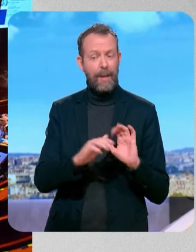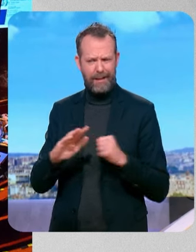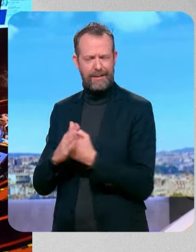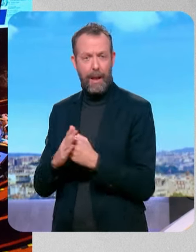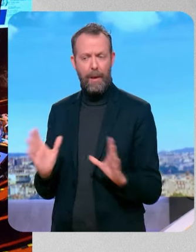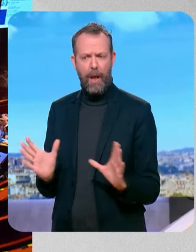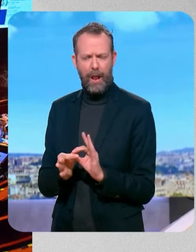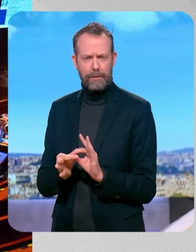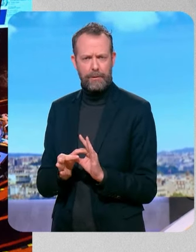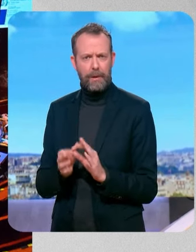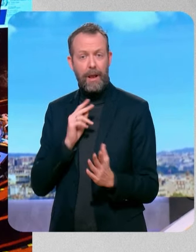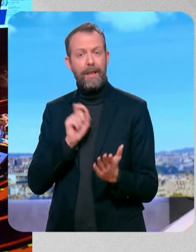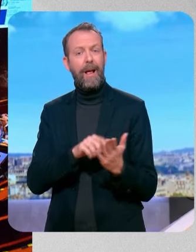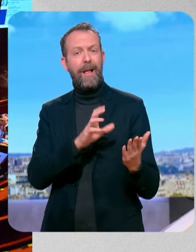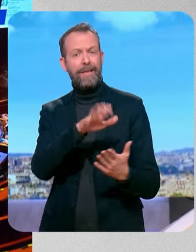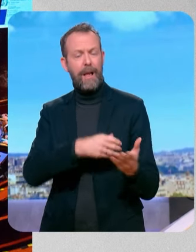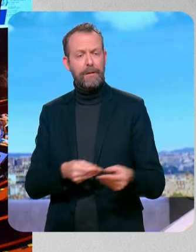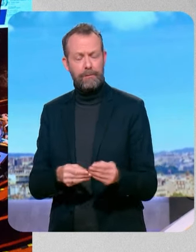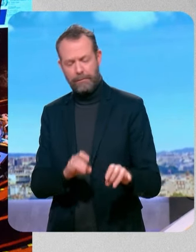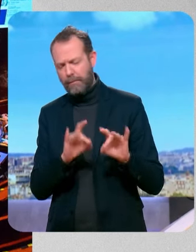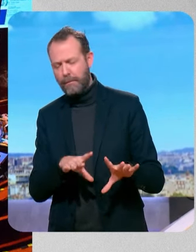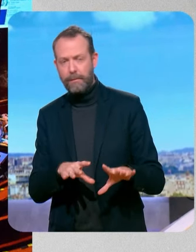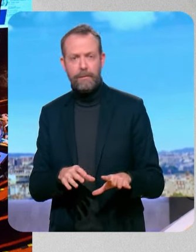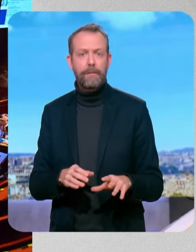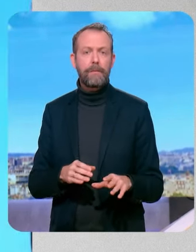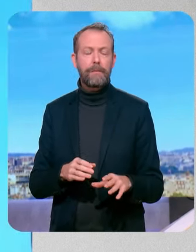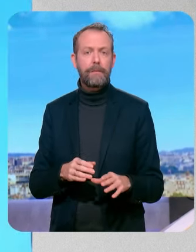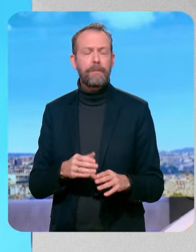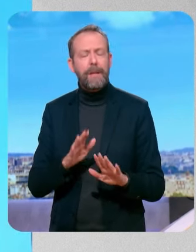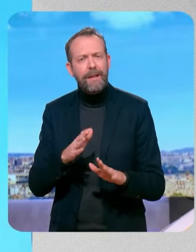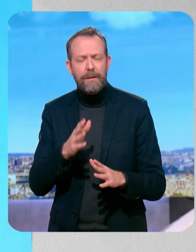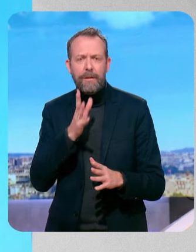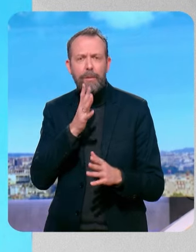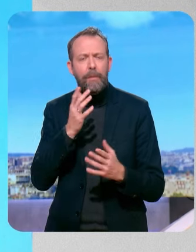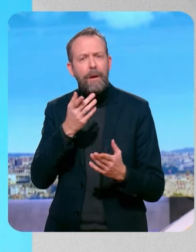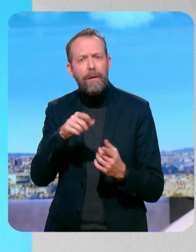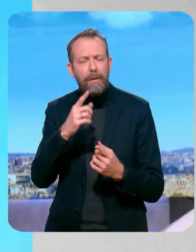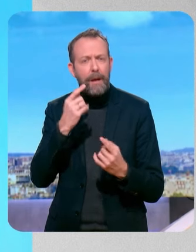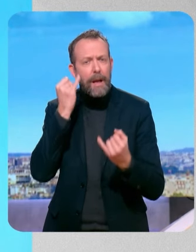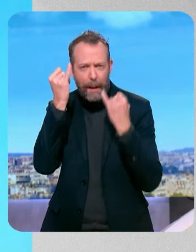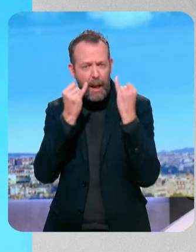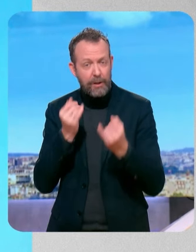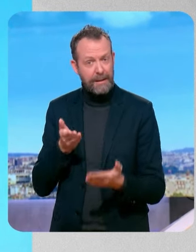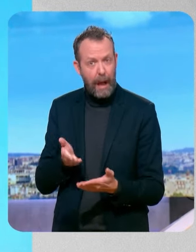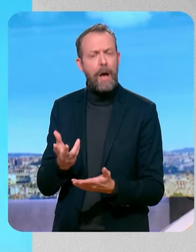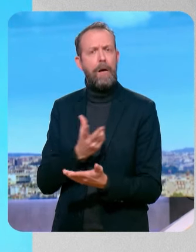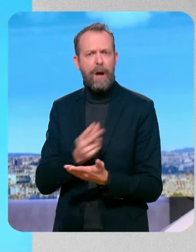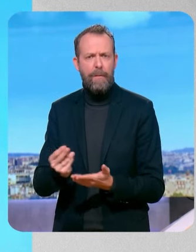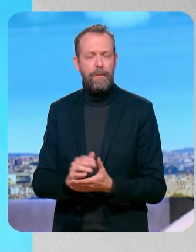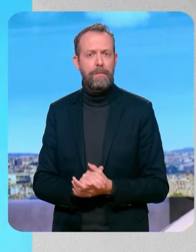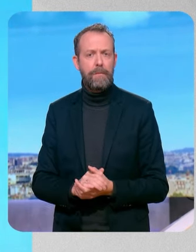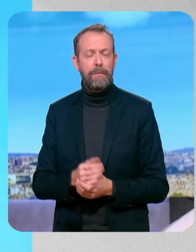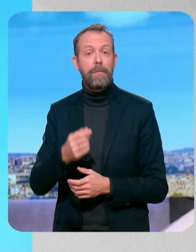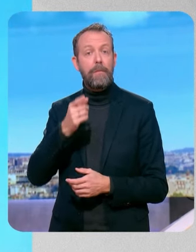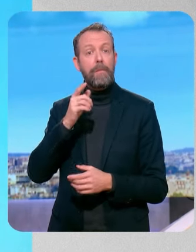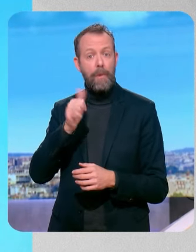Nous n'examinerons pas ce texte. Et je ne sais pas si vous voyez la gravité de cette chose. Un,